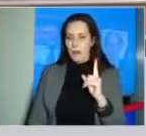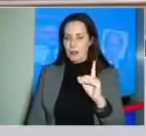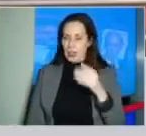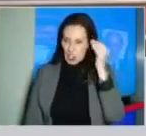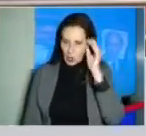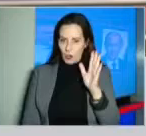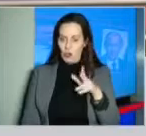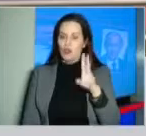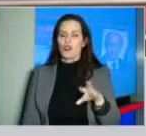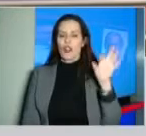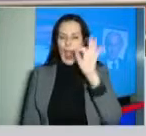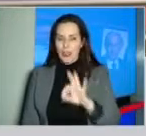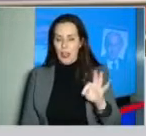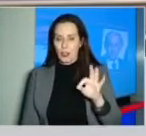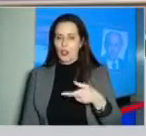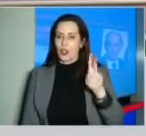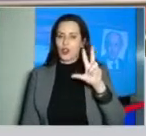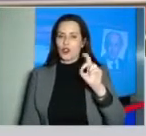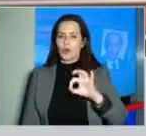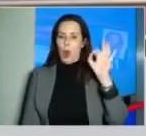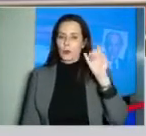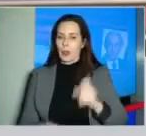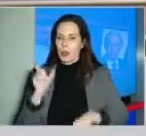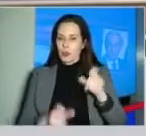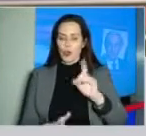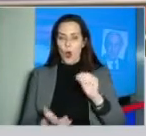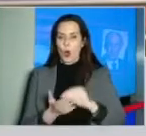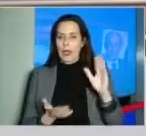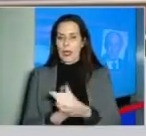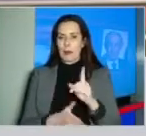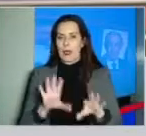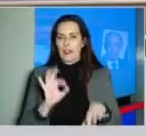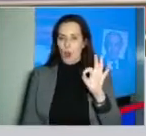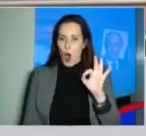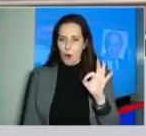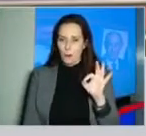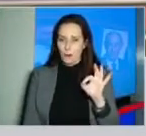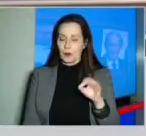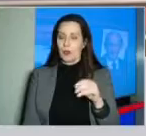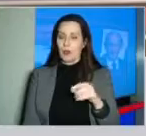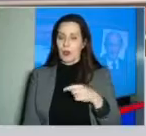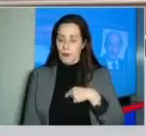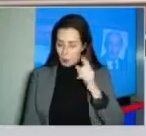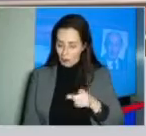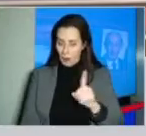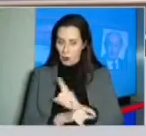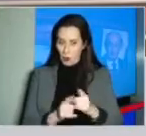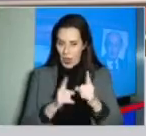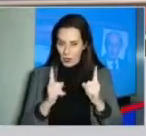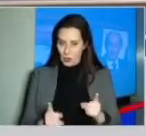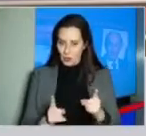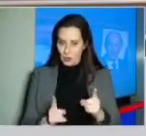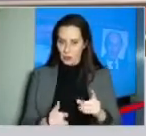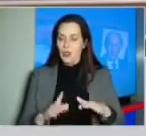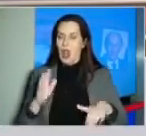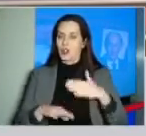נשכח, שיש עדיין יותר מ-30% מהציבור שלא החליטו למי להצביע. ומחויבתנו בתקופה הזאת,